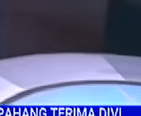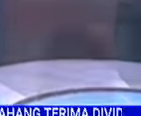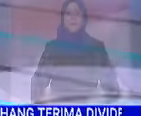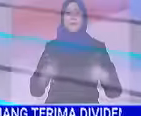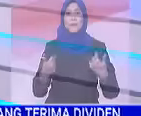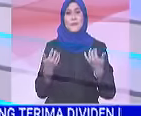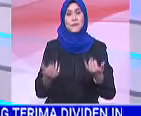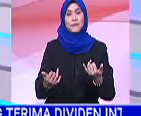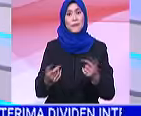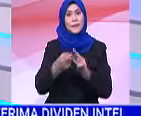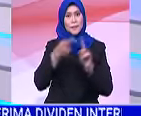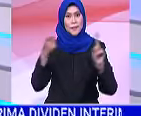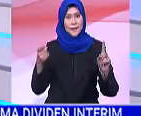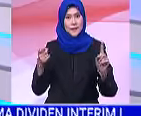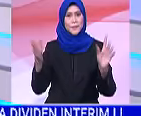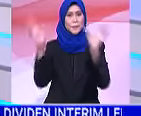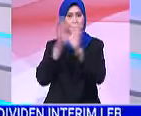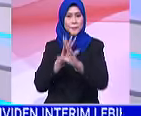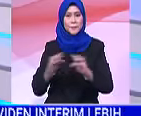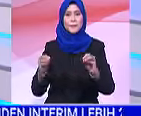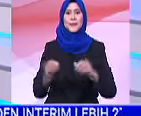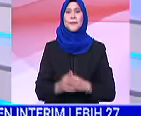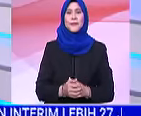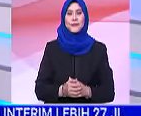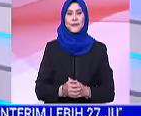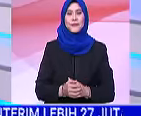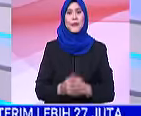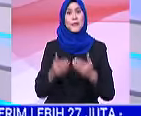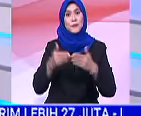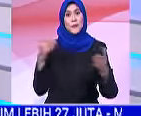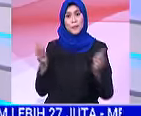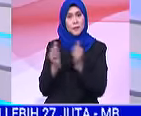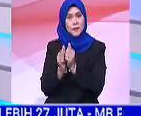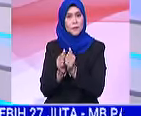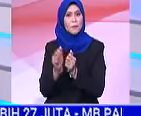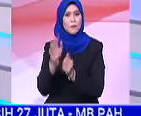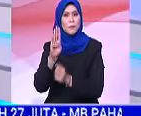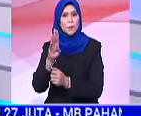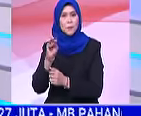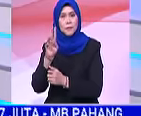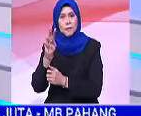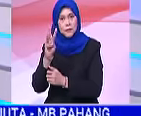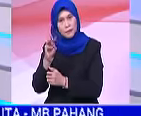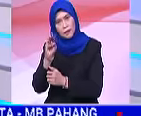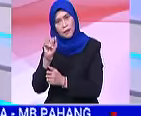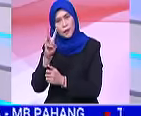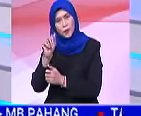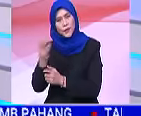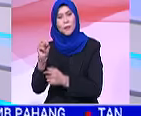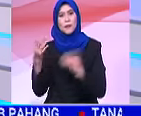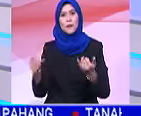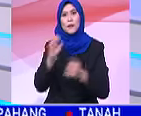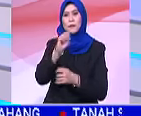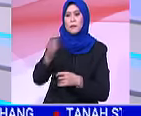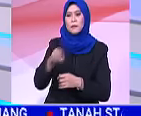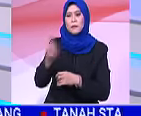Langsung dimulakan dengan perkembangan dari Bumi Kenyalang. Sebelum bersama Bumawin, antara laporan yang diberi tumpuan, SJR diperketat